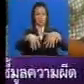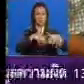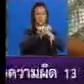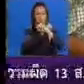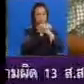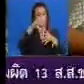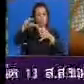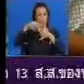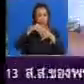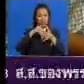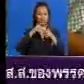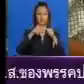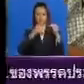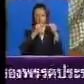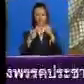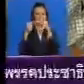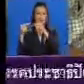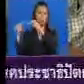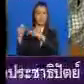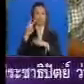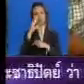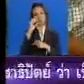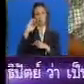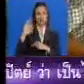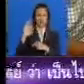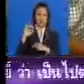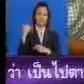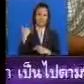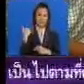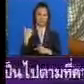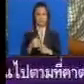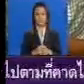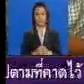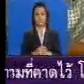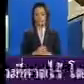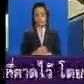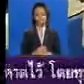การป้องกันการแพร่ระบาดของไข้หวัดใหญ่สายพันธุ์ใหม่2009ค่ะ